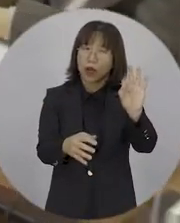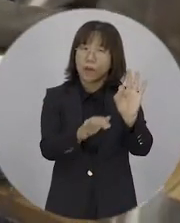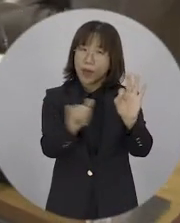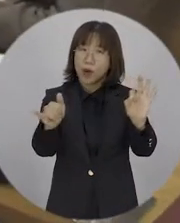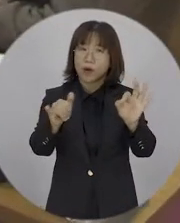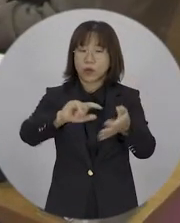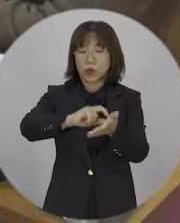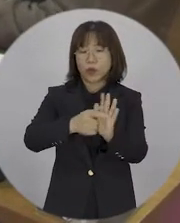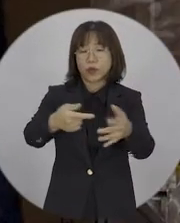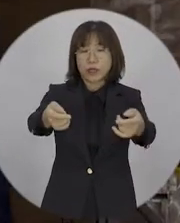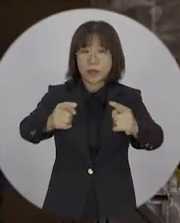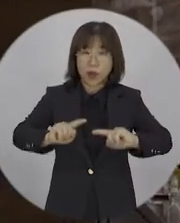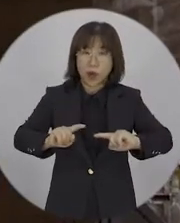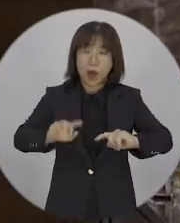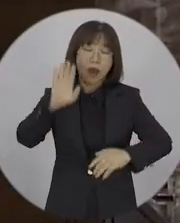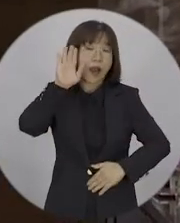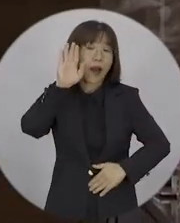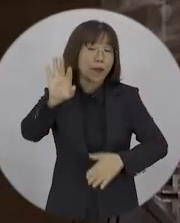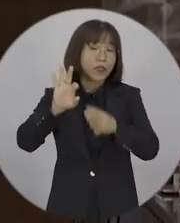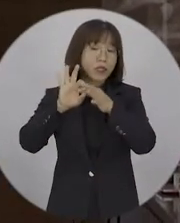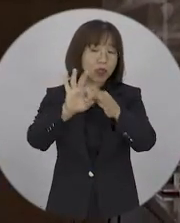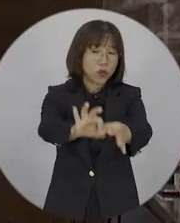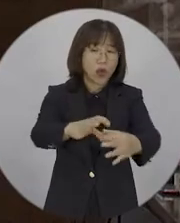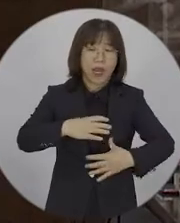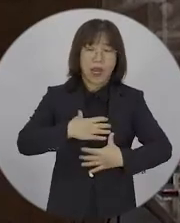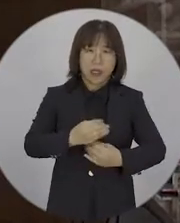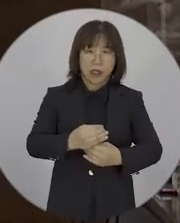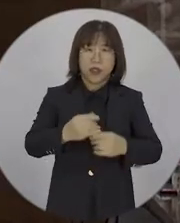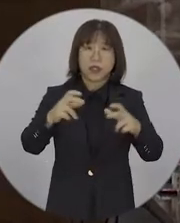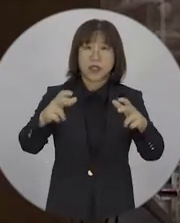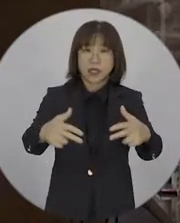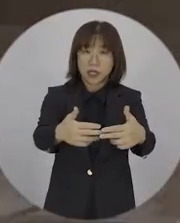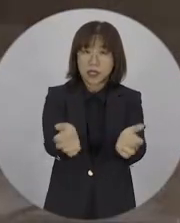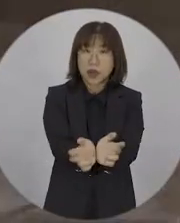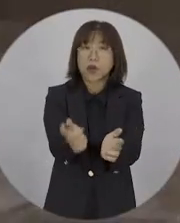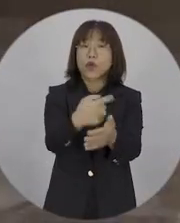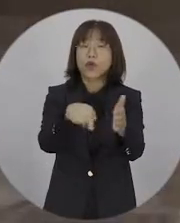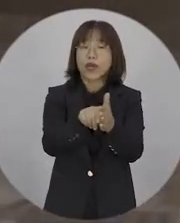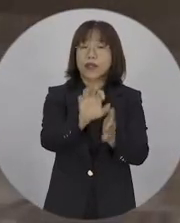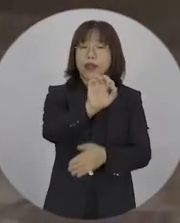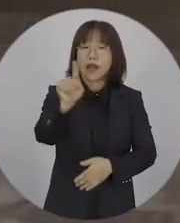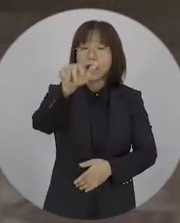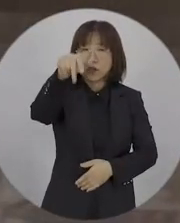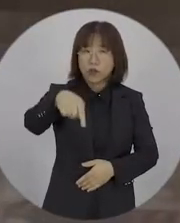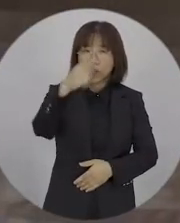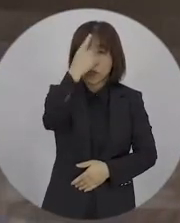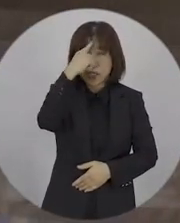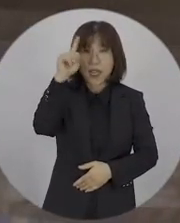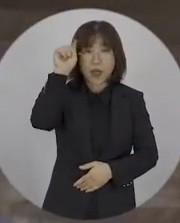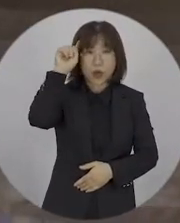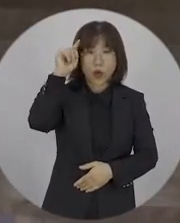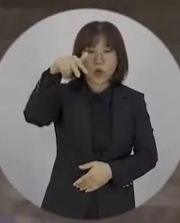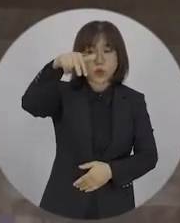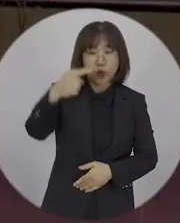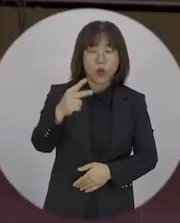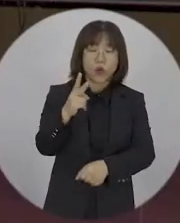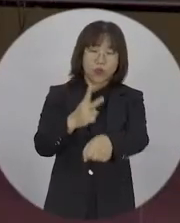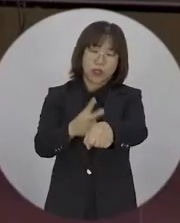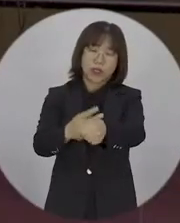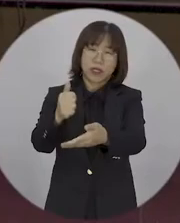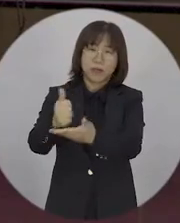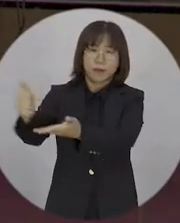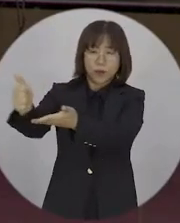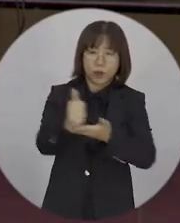행사에서는 먼저 지속가능한 지역사회 안전 증진 을 주제로 아주대학교 조정 필 교수의 강의가 진행되었습니다